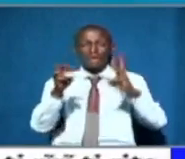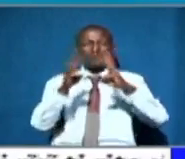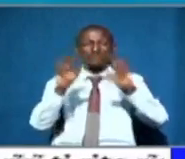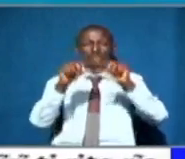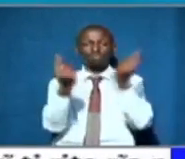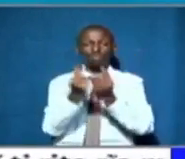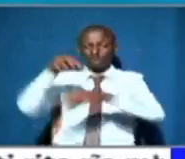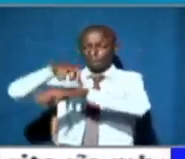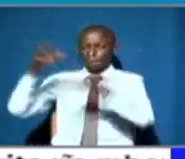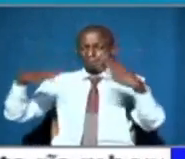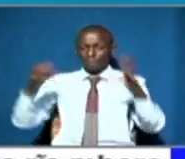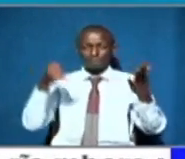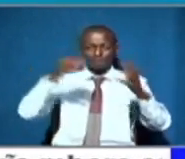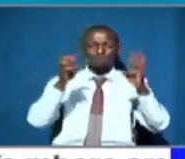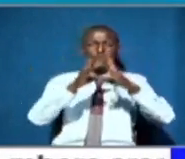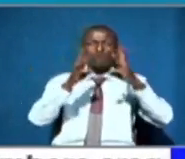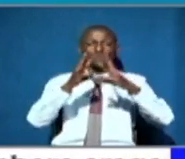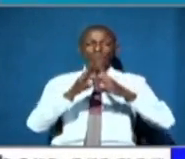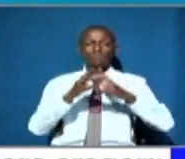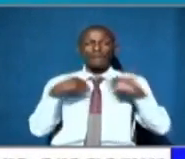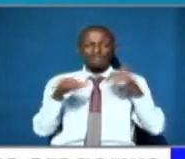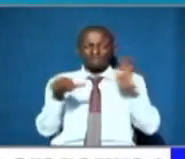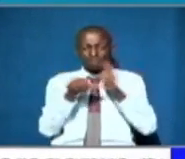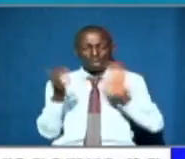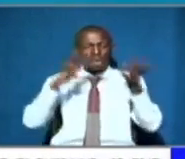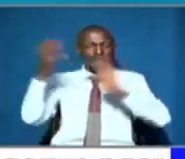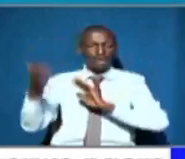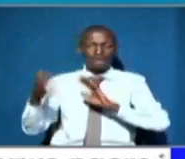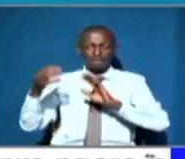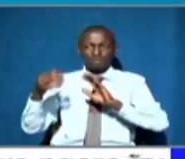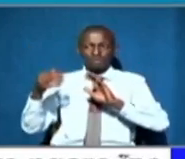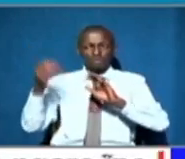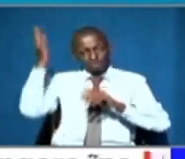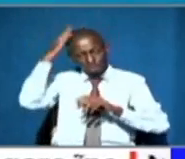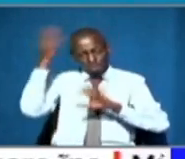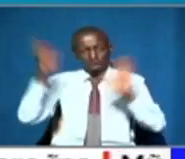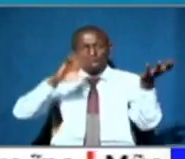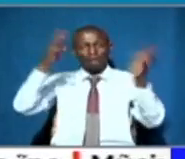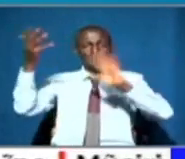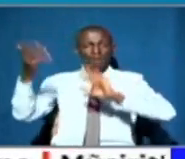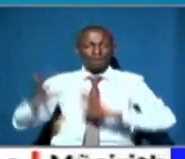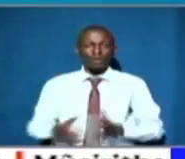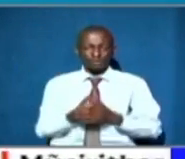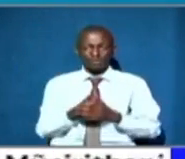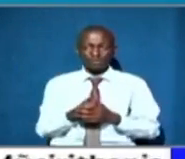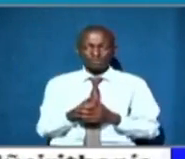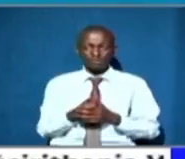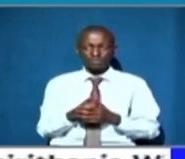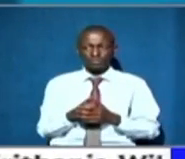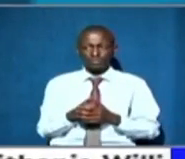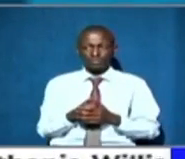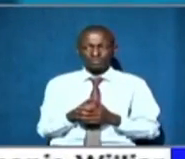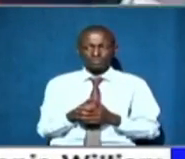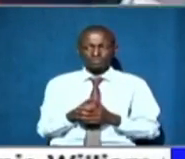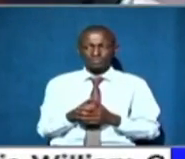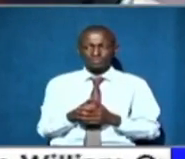itwa muthigiti tukamekira agikoro kwina thina indo ta icio tugekira thire tukamenyana kindu ta kiu he ndu wagenia